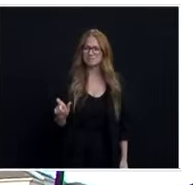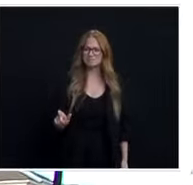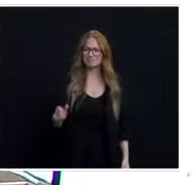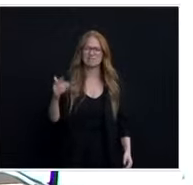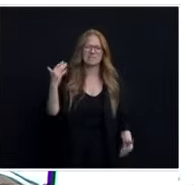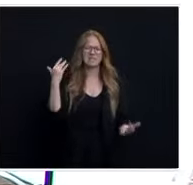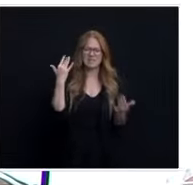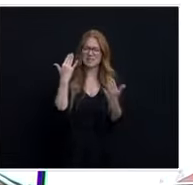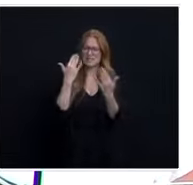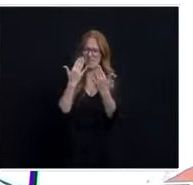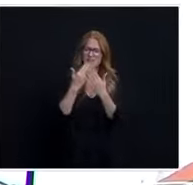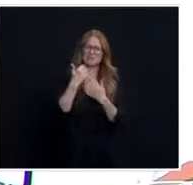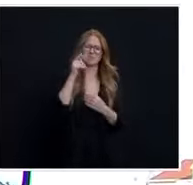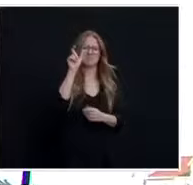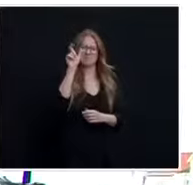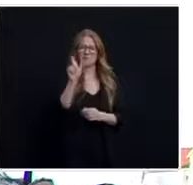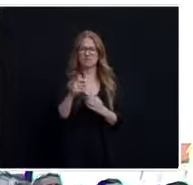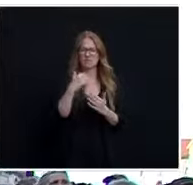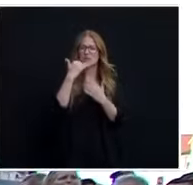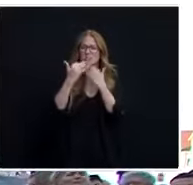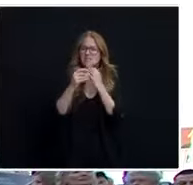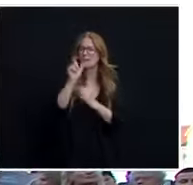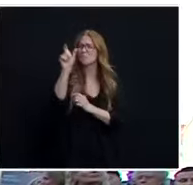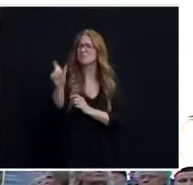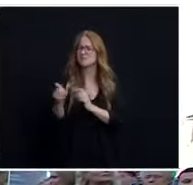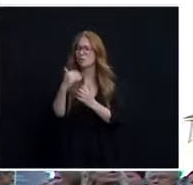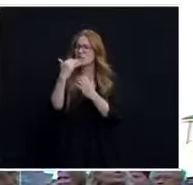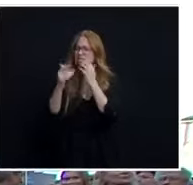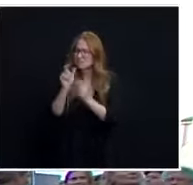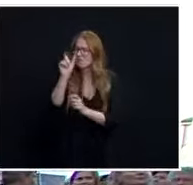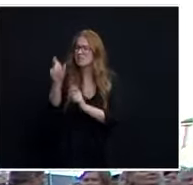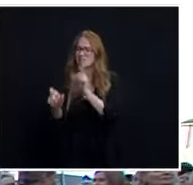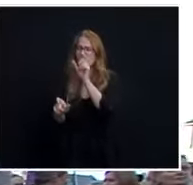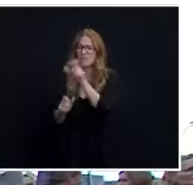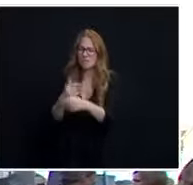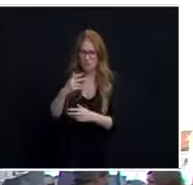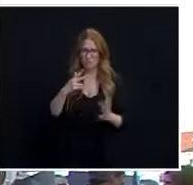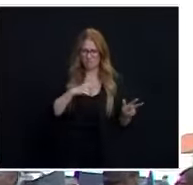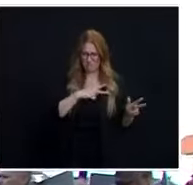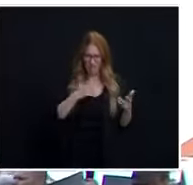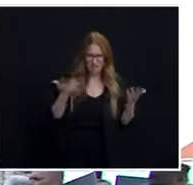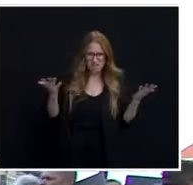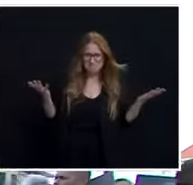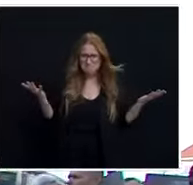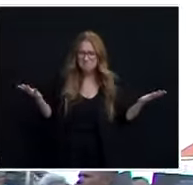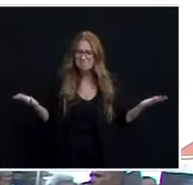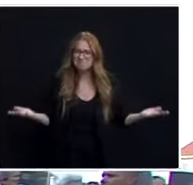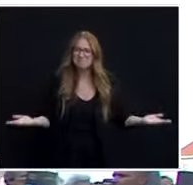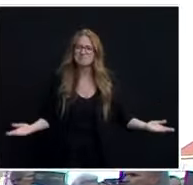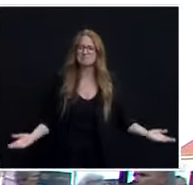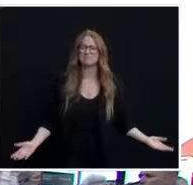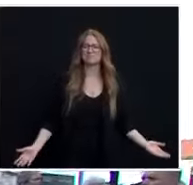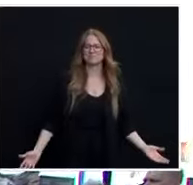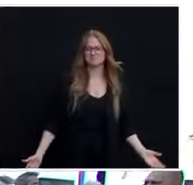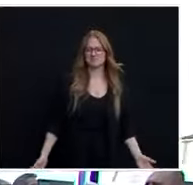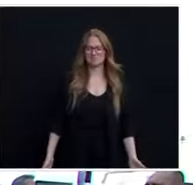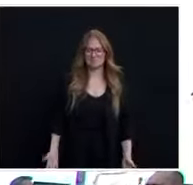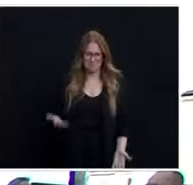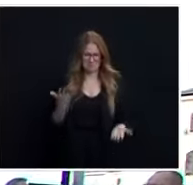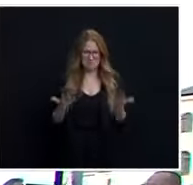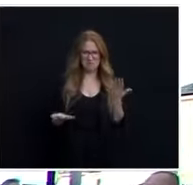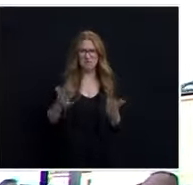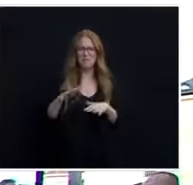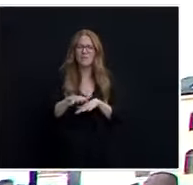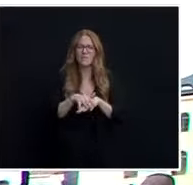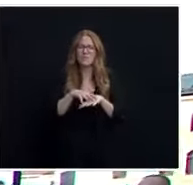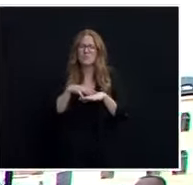Irgendwann hat irgendwann irgendwen verzeiht, dass irgendwann irgendwen verzeiht hat, dass das stimmt. Irgendwie kommt mir